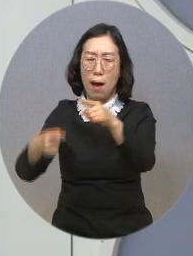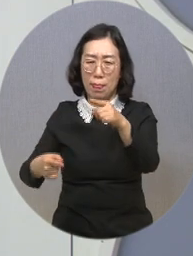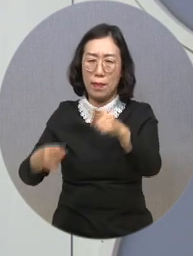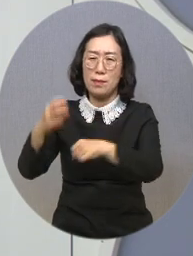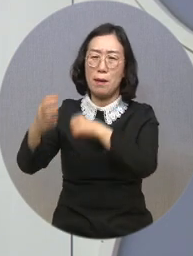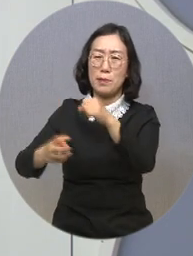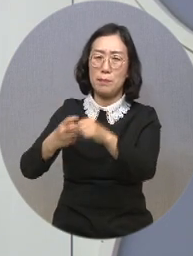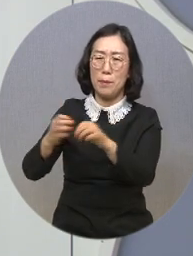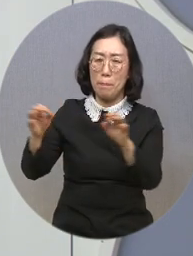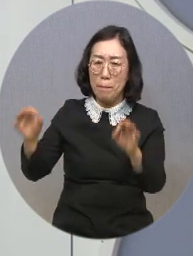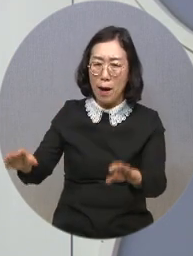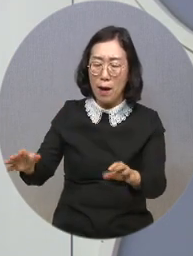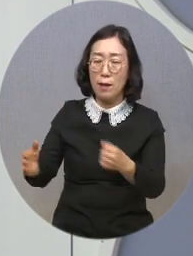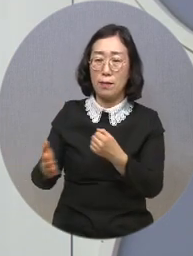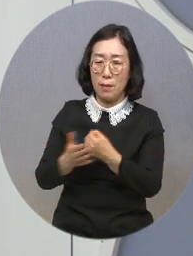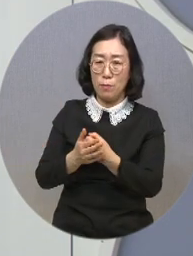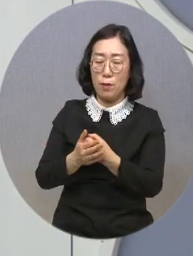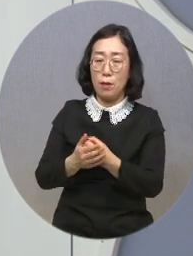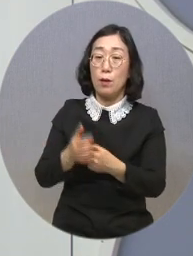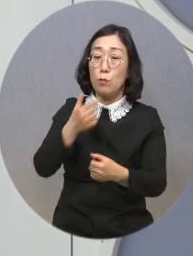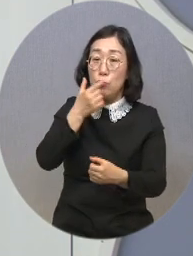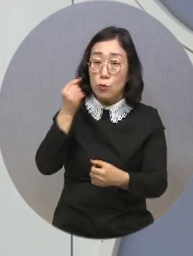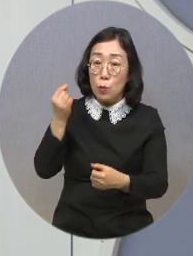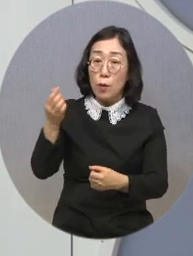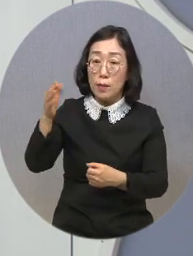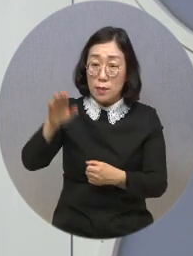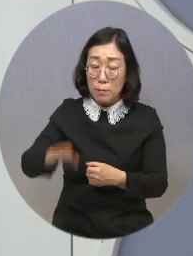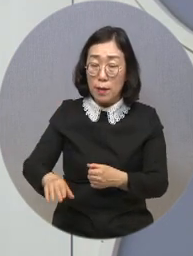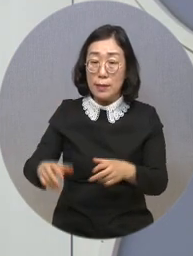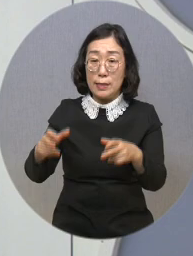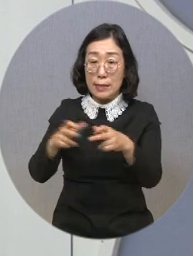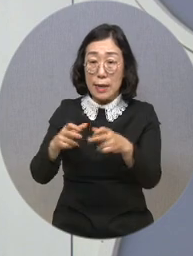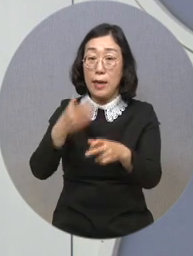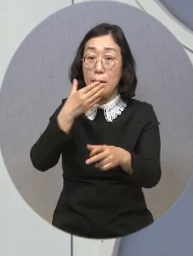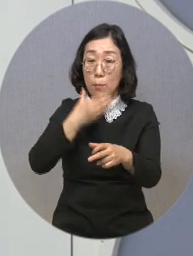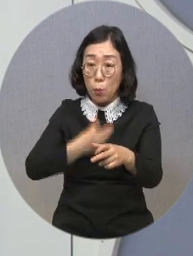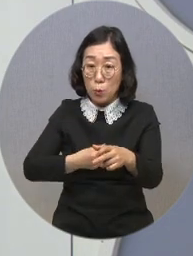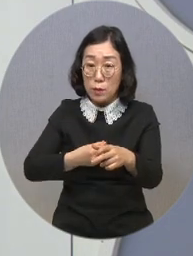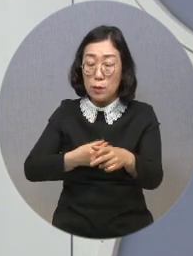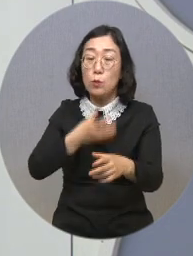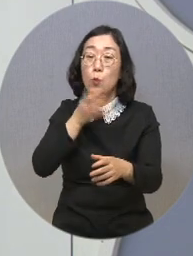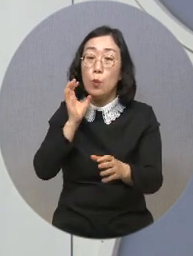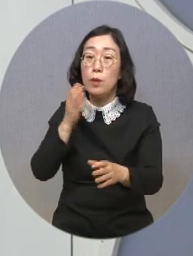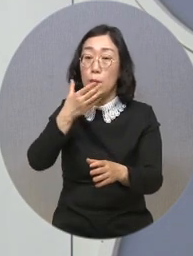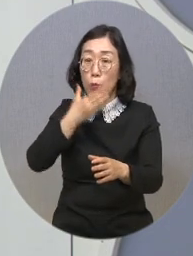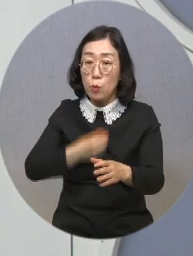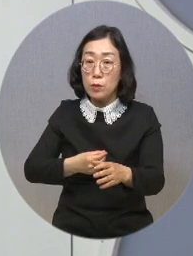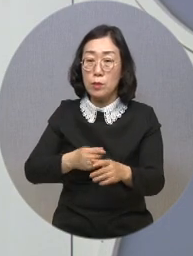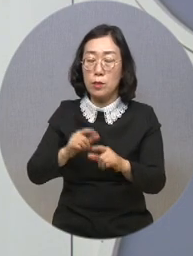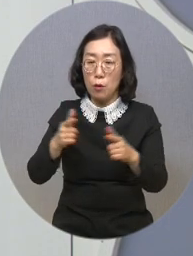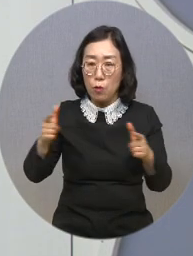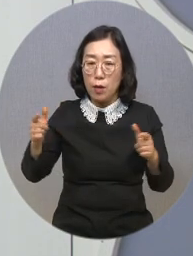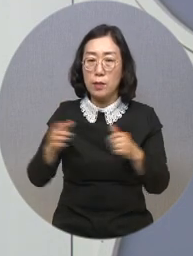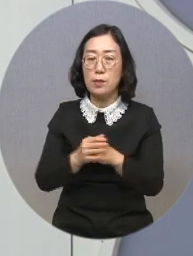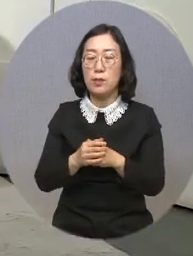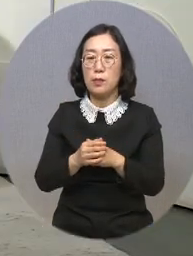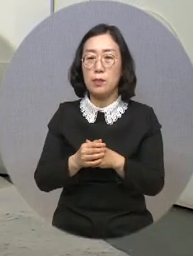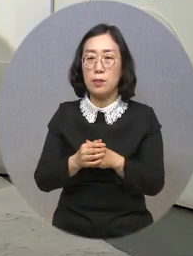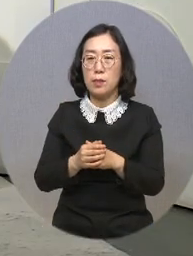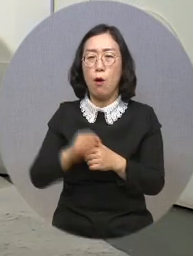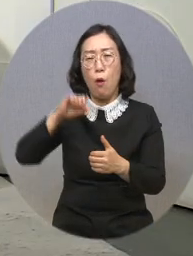많이 미흡한데 제가 가보니까 장애인 복지라든지 노인 복지라든지 이런 것이 굉장히 일천한 거예요.